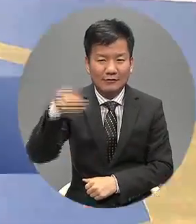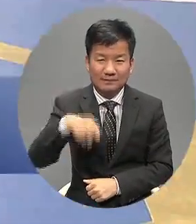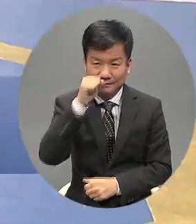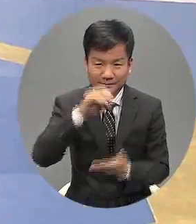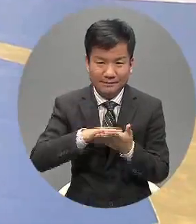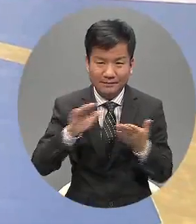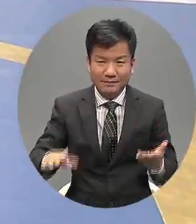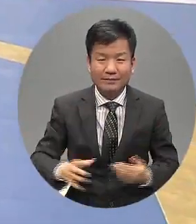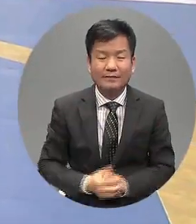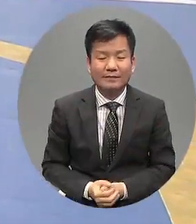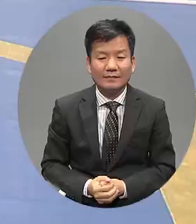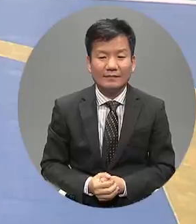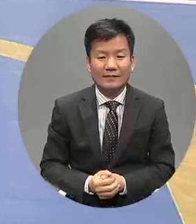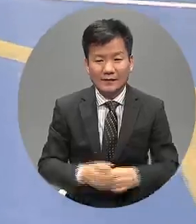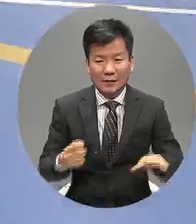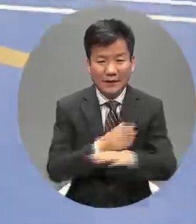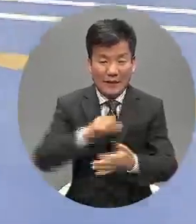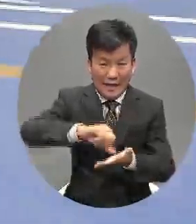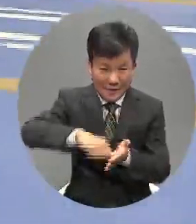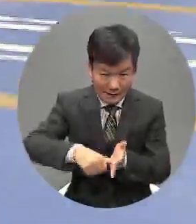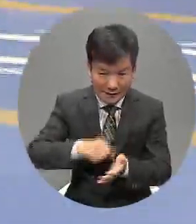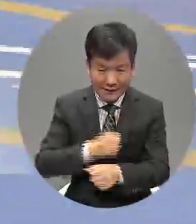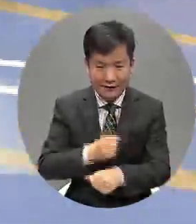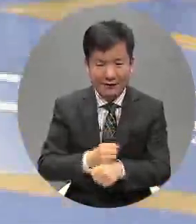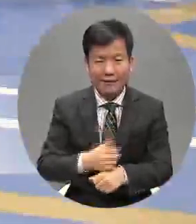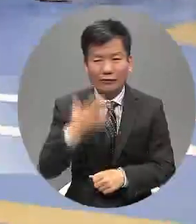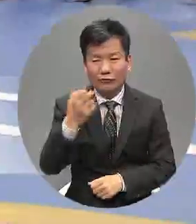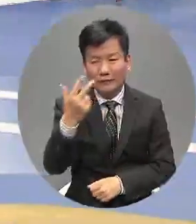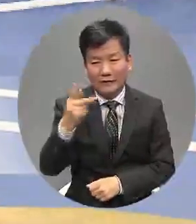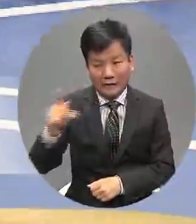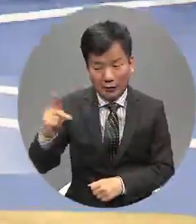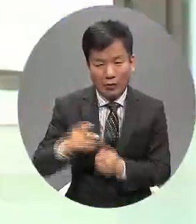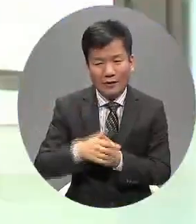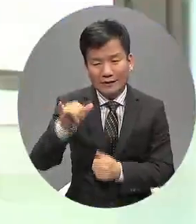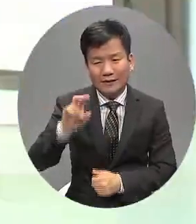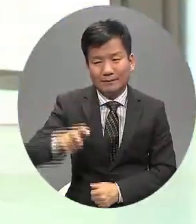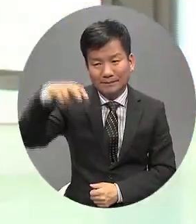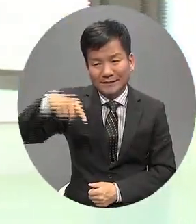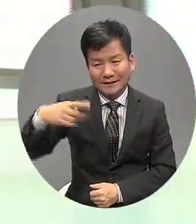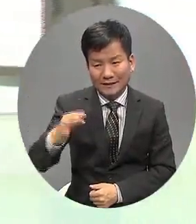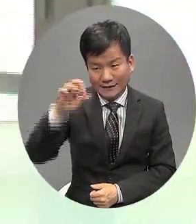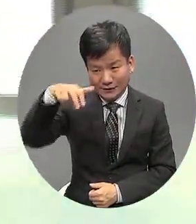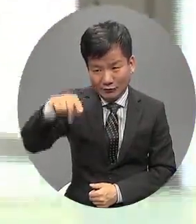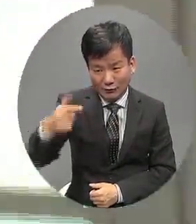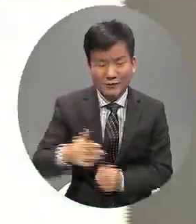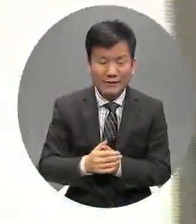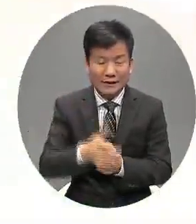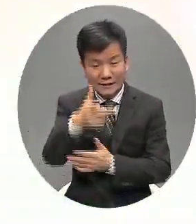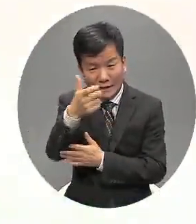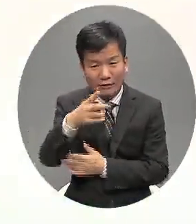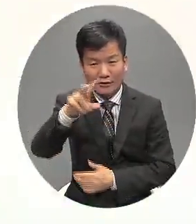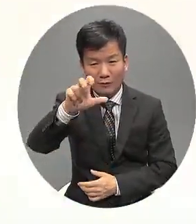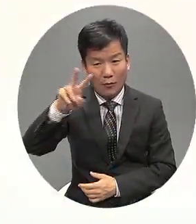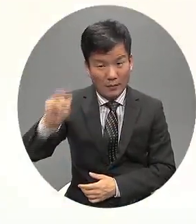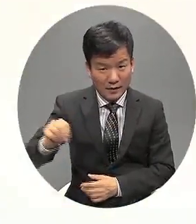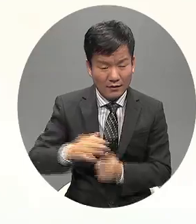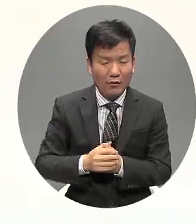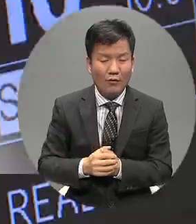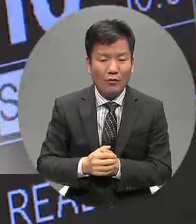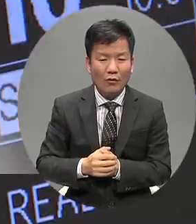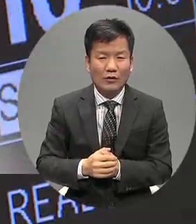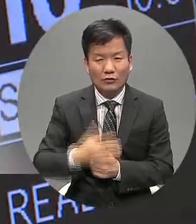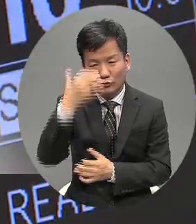좋겠어요. 이 밖에 레슬링 그레코로마뇽 97kg의 김승준과 사격 25m 속사건총의